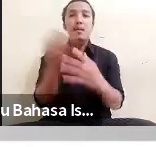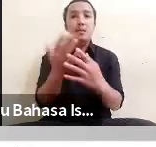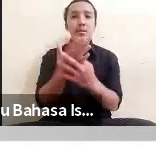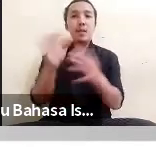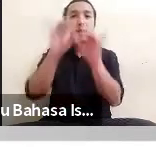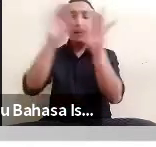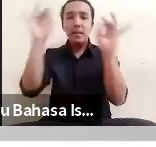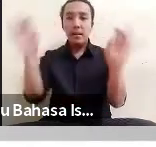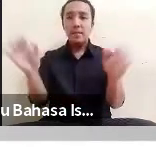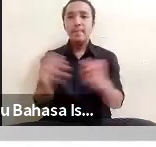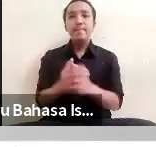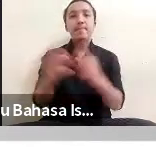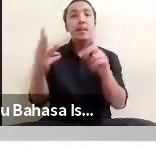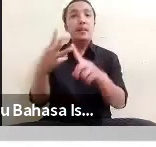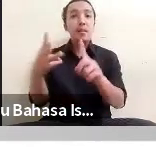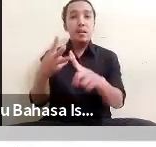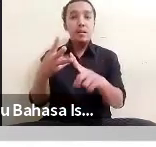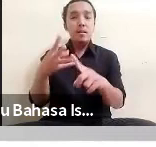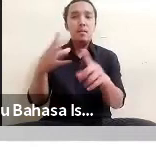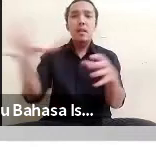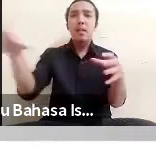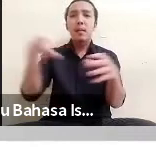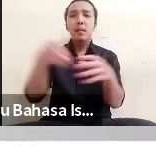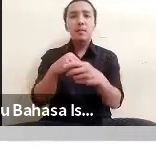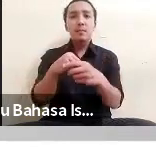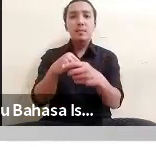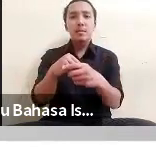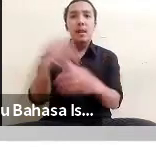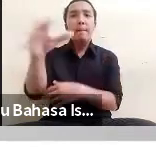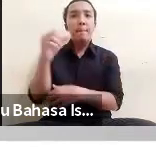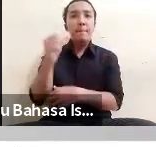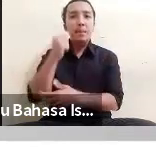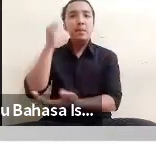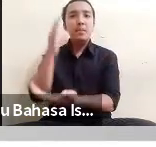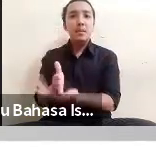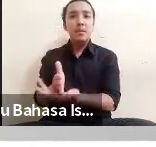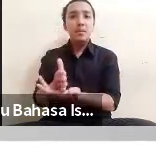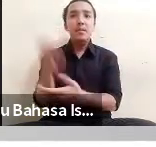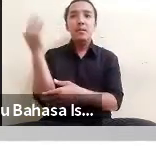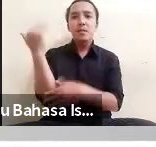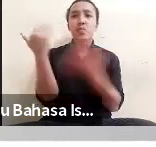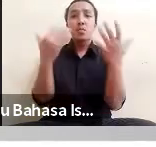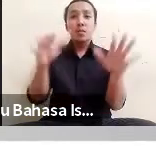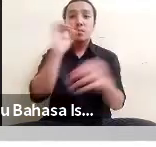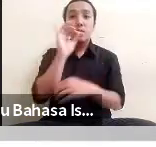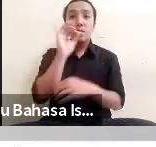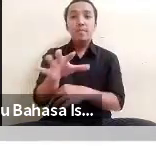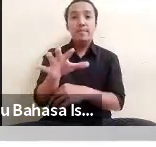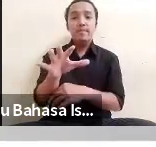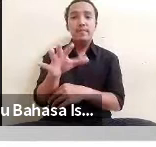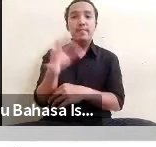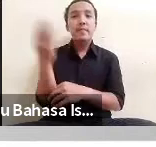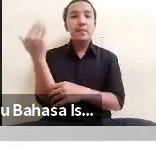indikator yang ketiga adalah keterlibatan dalam pengambilan kebijakan. Tadi sudah disebutkan, jadi misalnya kelompok difabel di